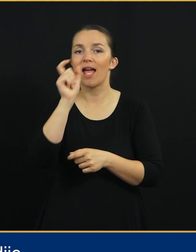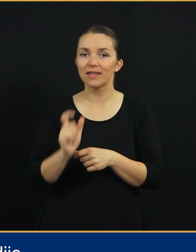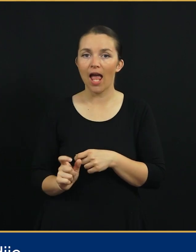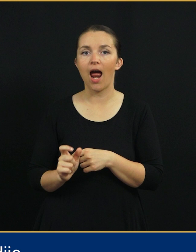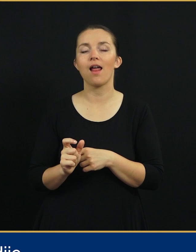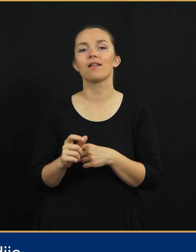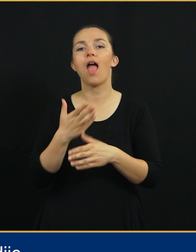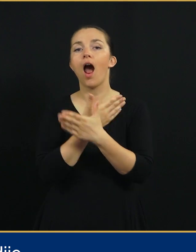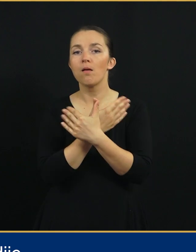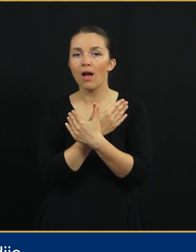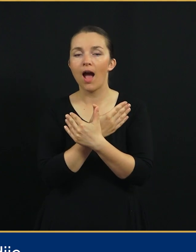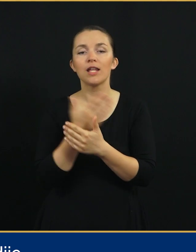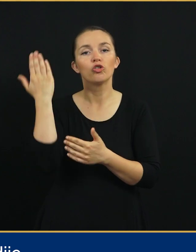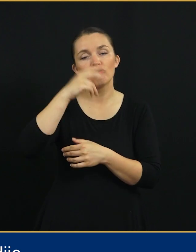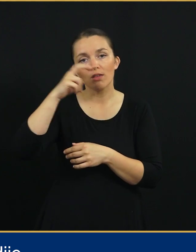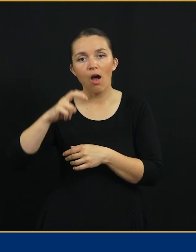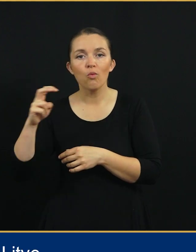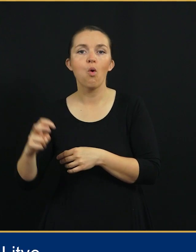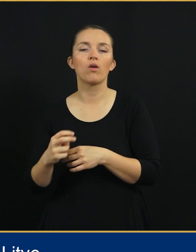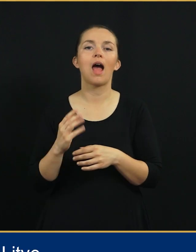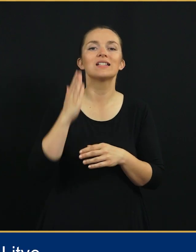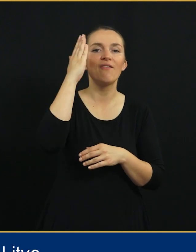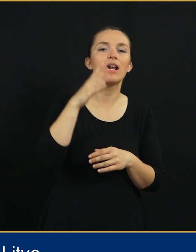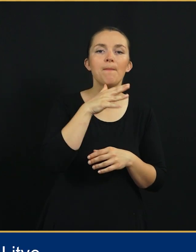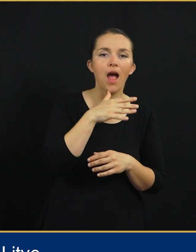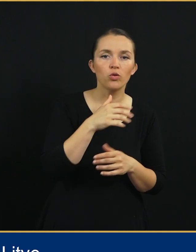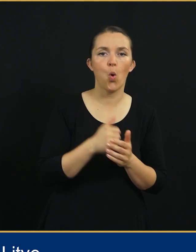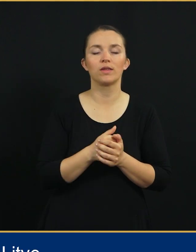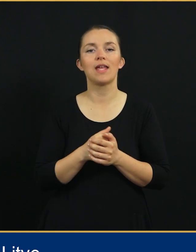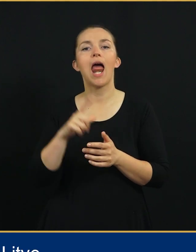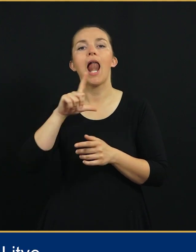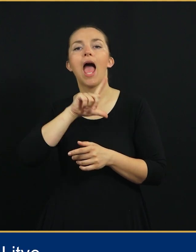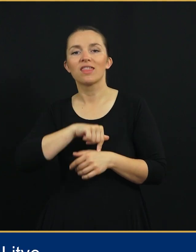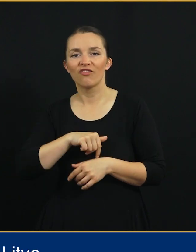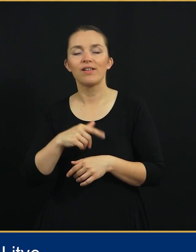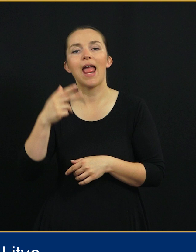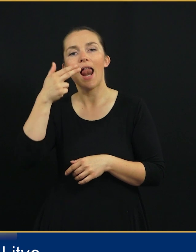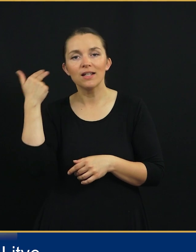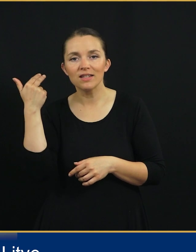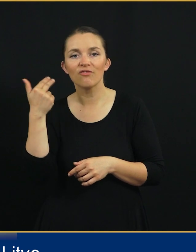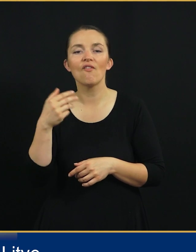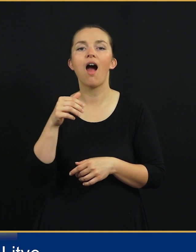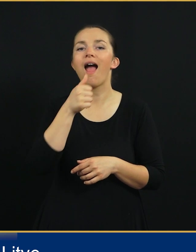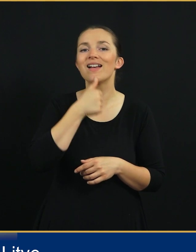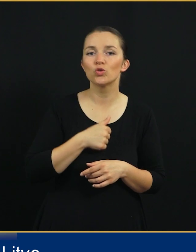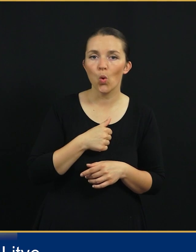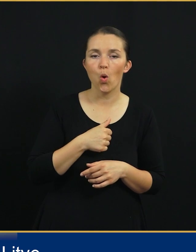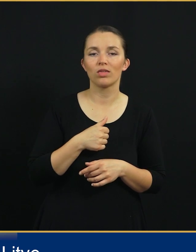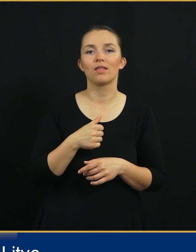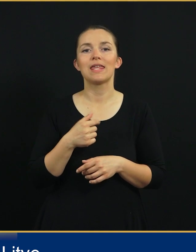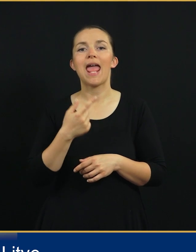Italije, Albanije, Črne gore, Severne Makedonije, Latvije, Litve,